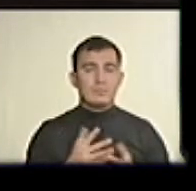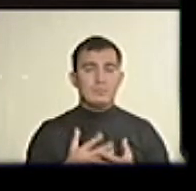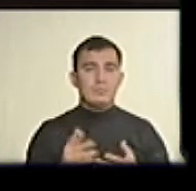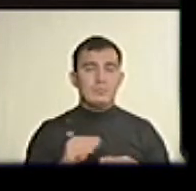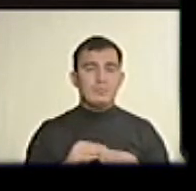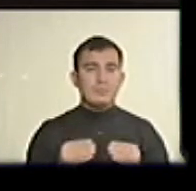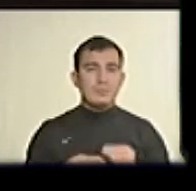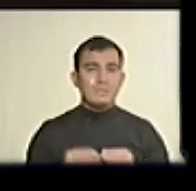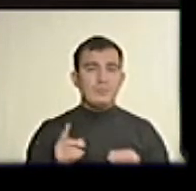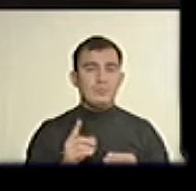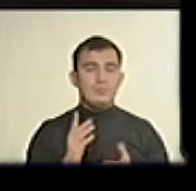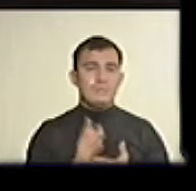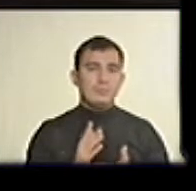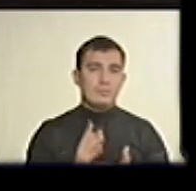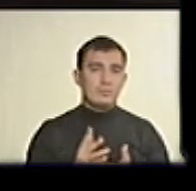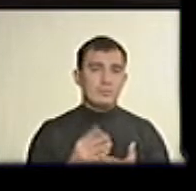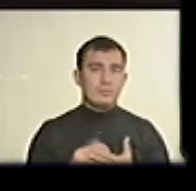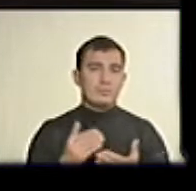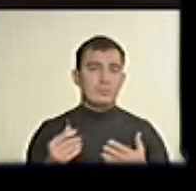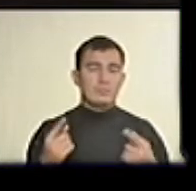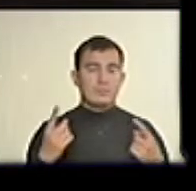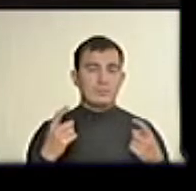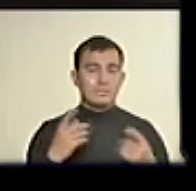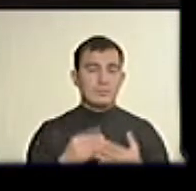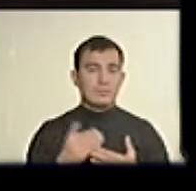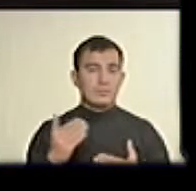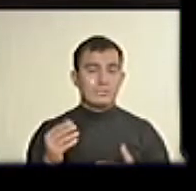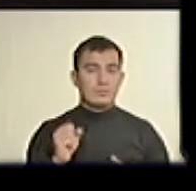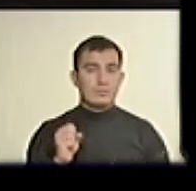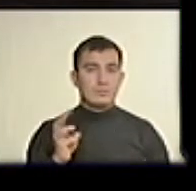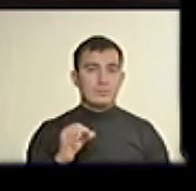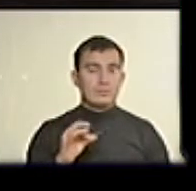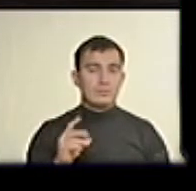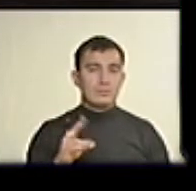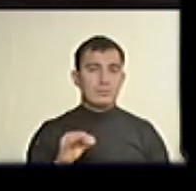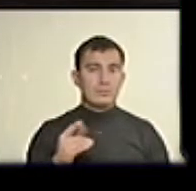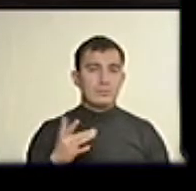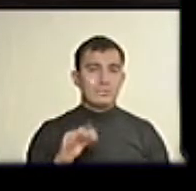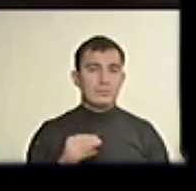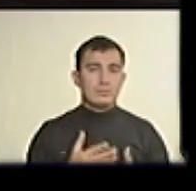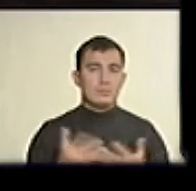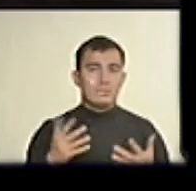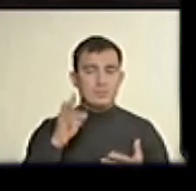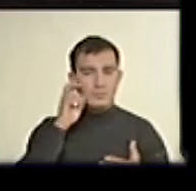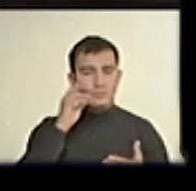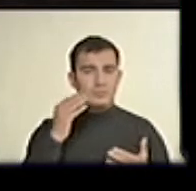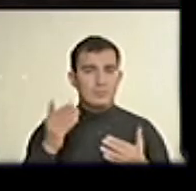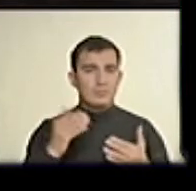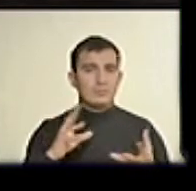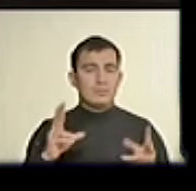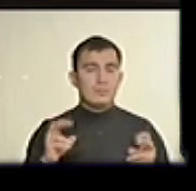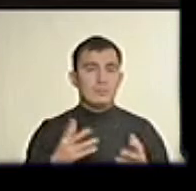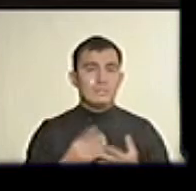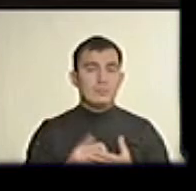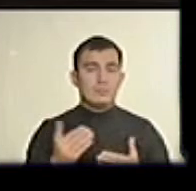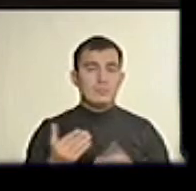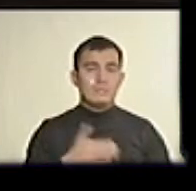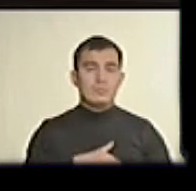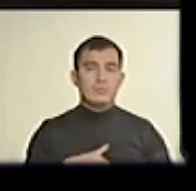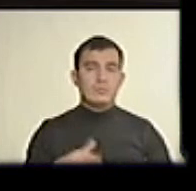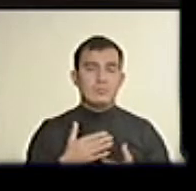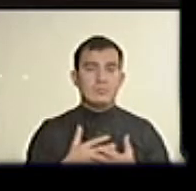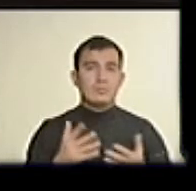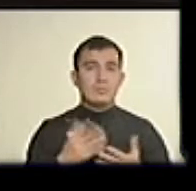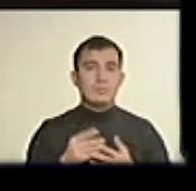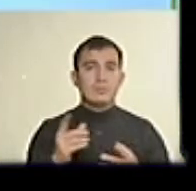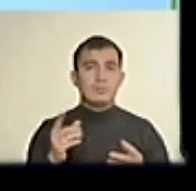siyosat deyiladi. Xo'sh, o'sha paytda Buxoro amirligida qanday tashqi siyosat yoki qaysi davlatlar bilan tashqi aloqalar